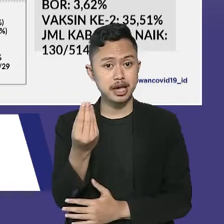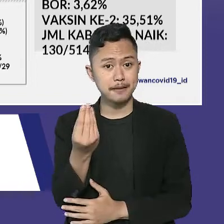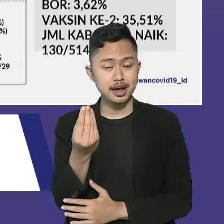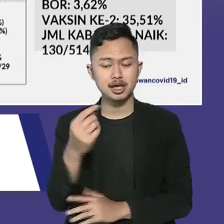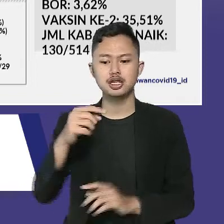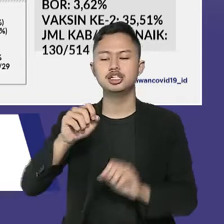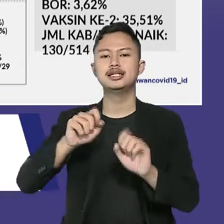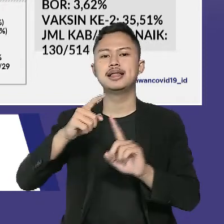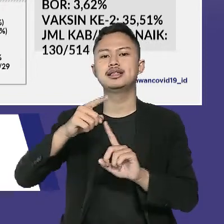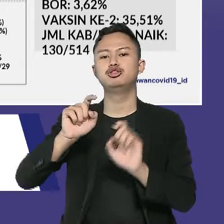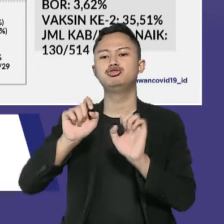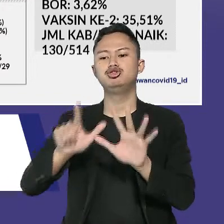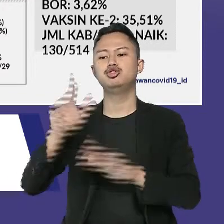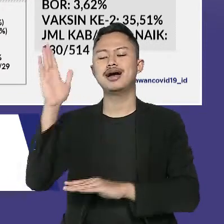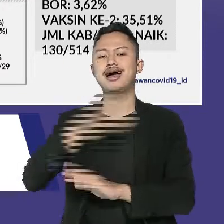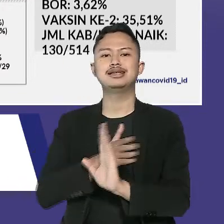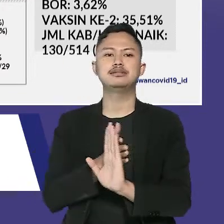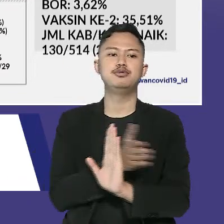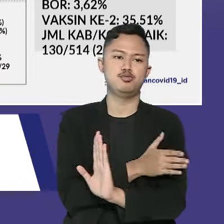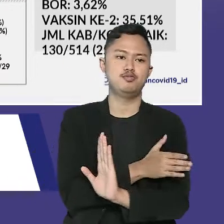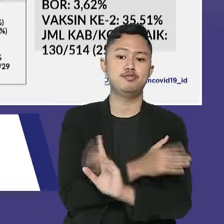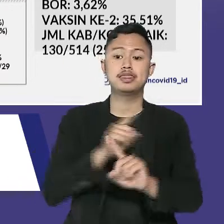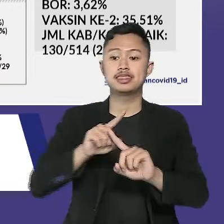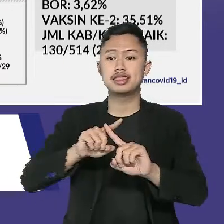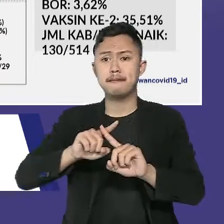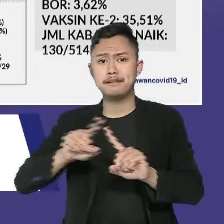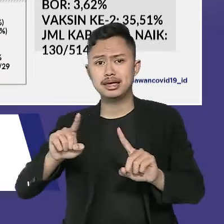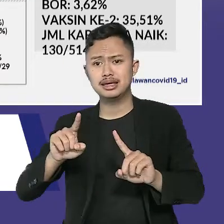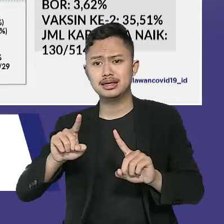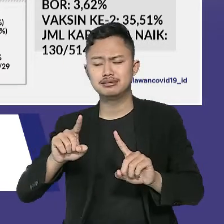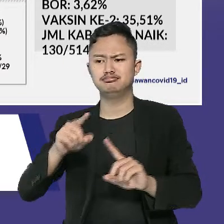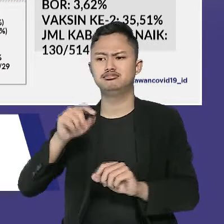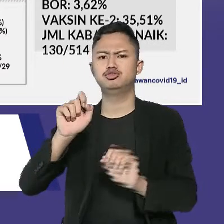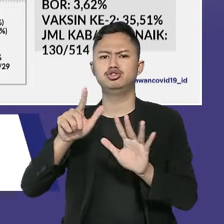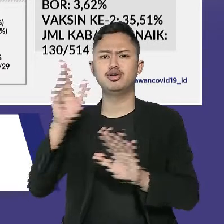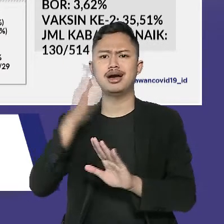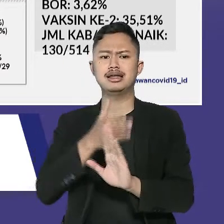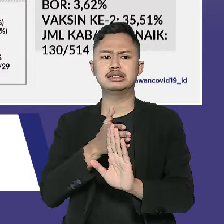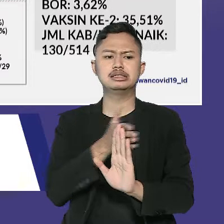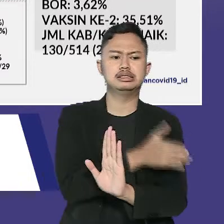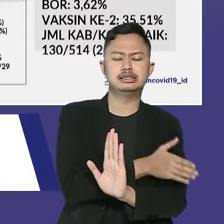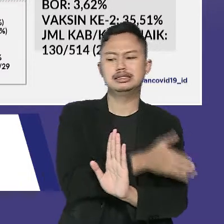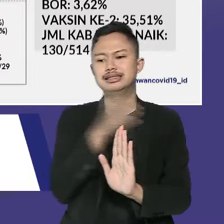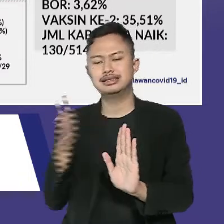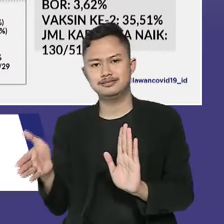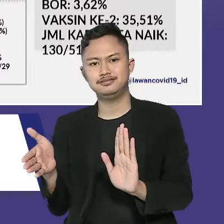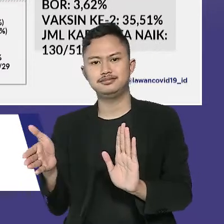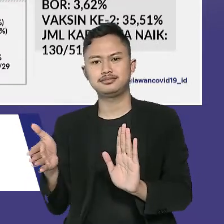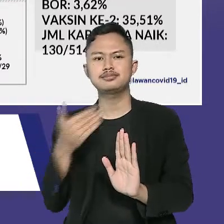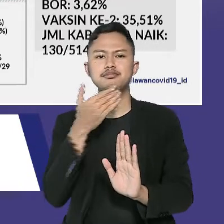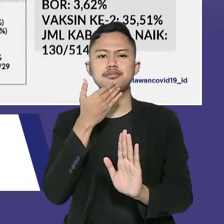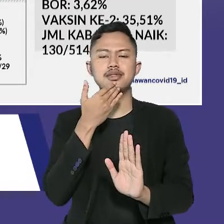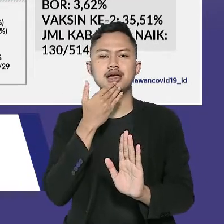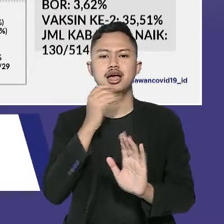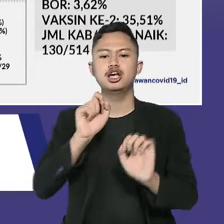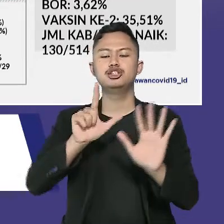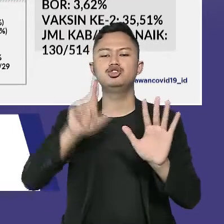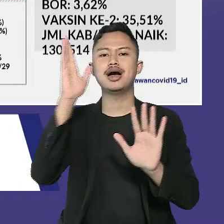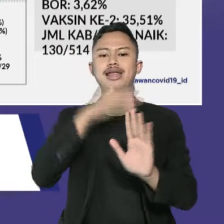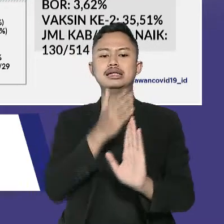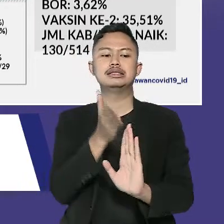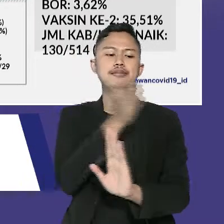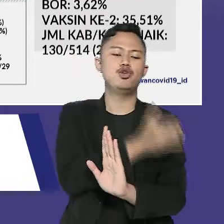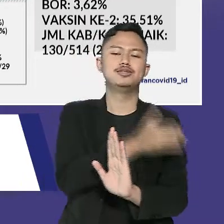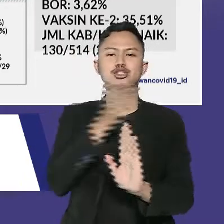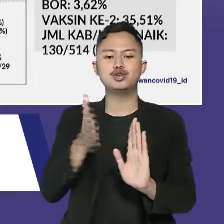terakhir dibandingkan dengan 7 hari sebelumnya, atau sering disebut sebagai 7-day moving average.